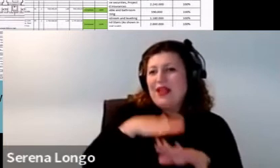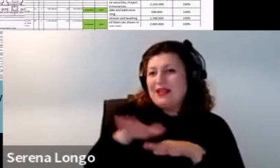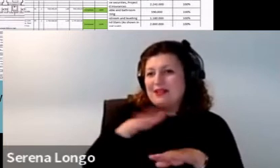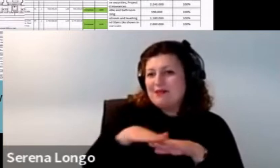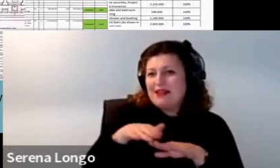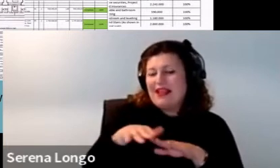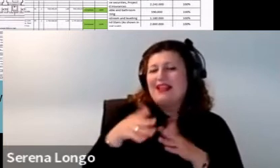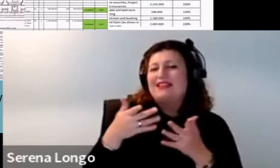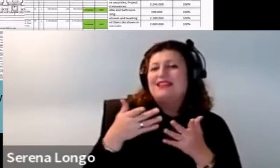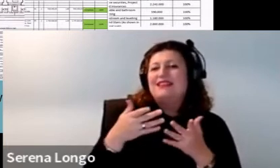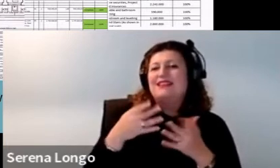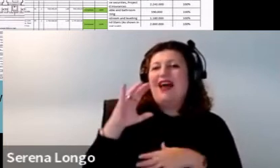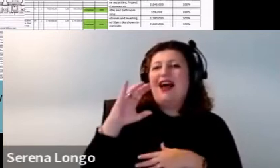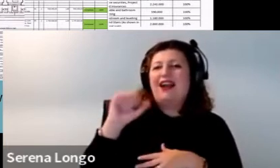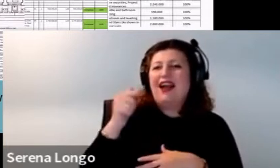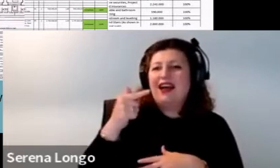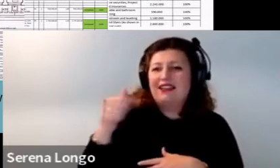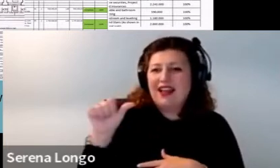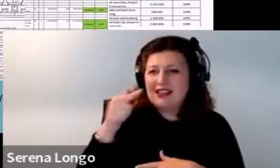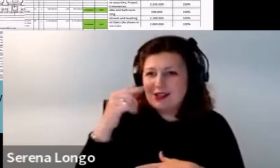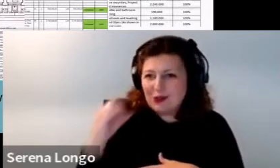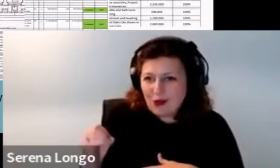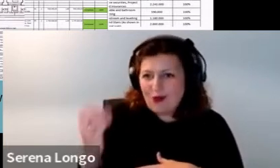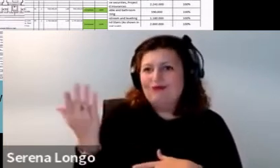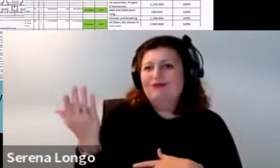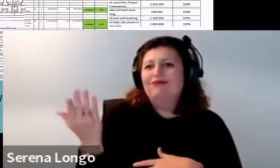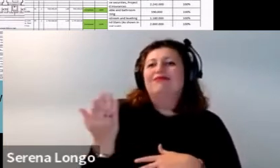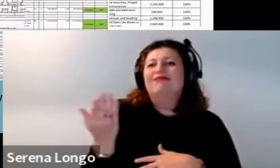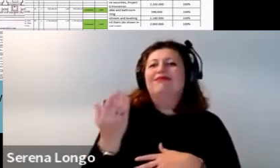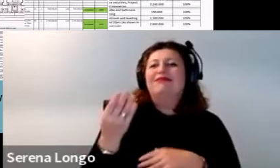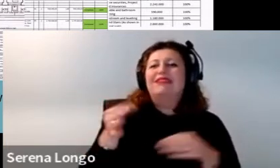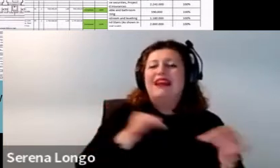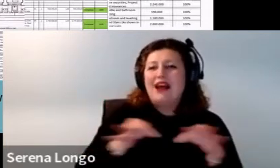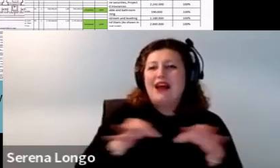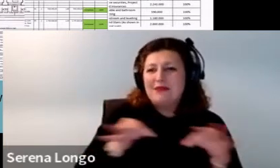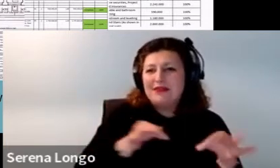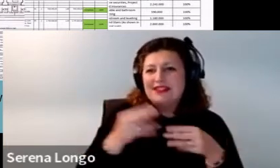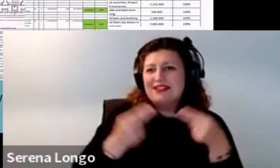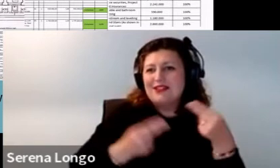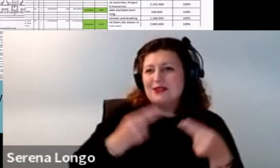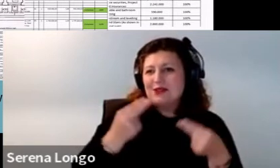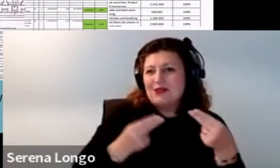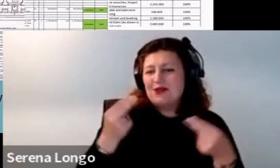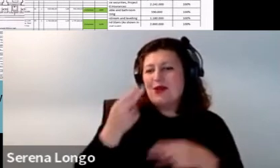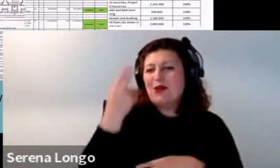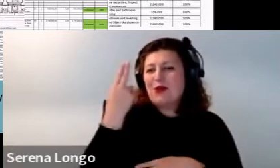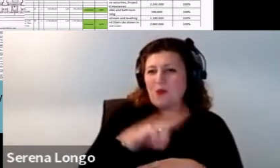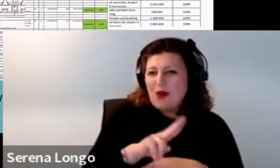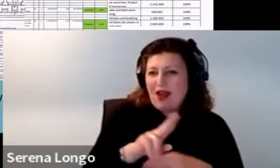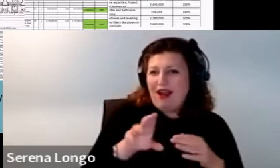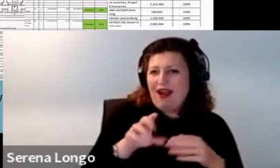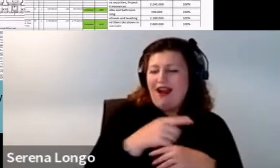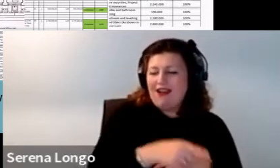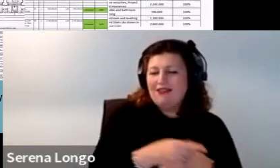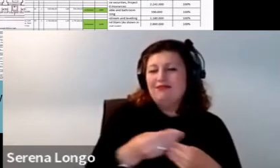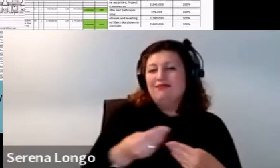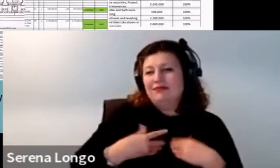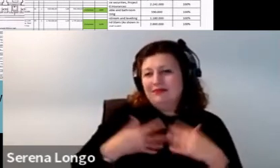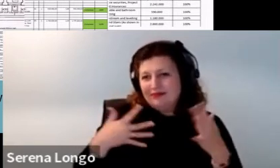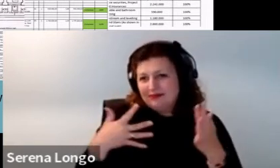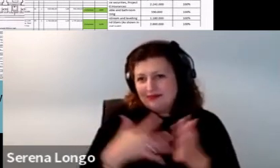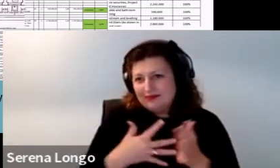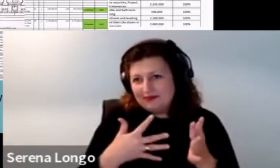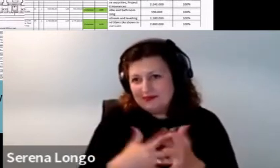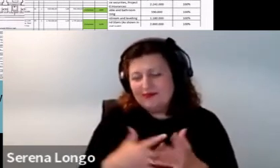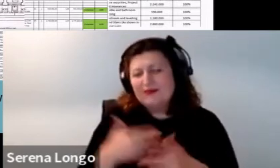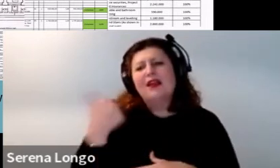avere a che fare con il catasto, avere a che fare con l'amministrazione comunale. Più o meno le stesse cose accadono ovviamente